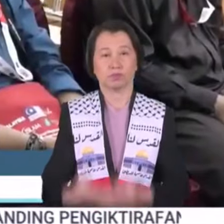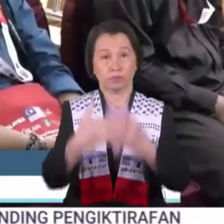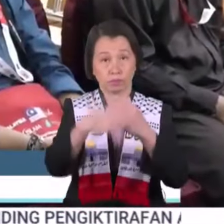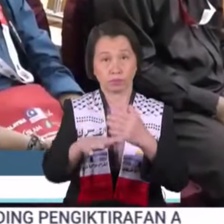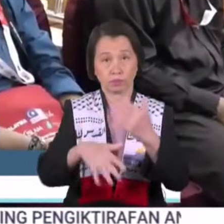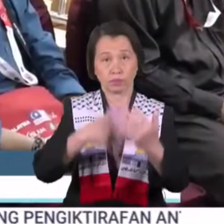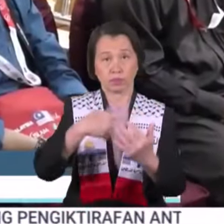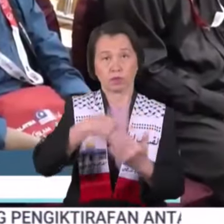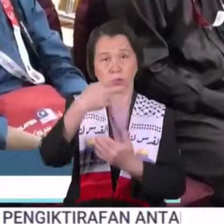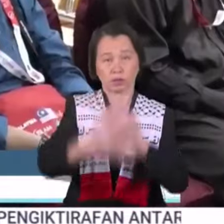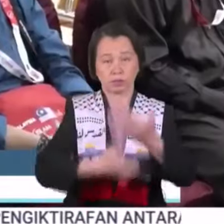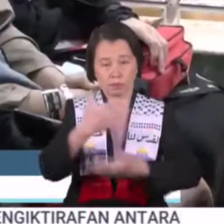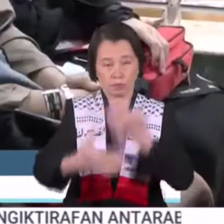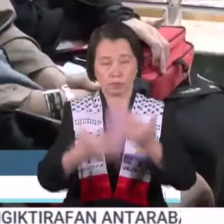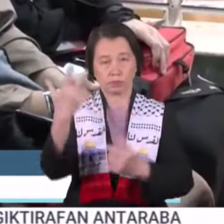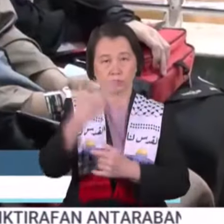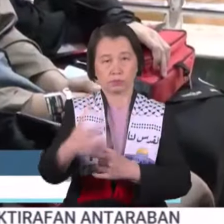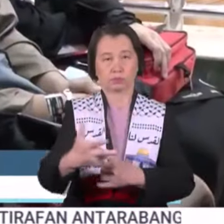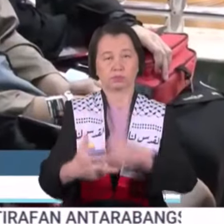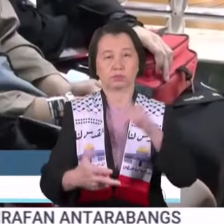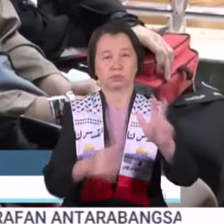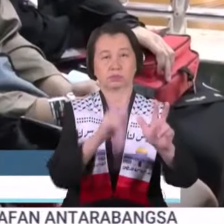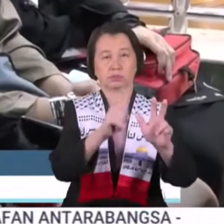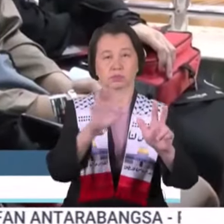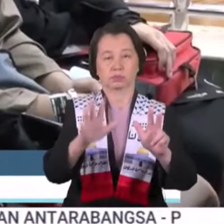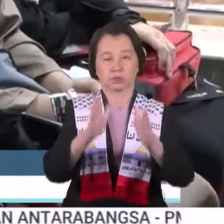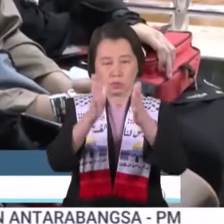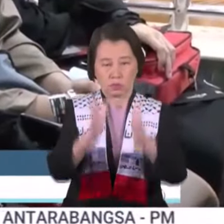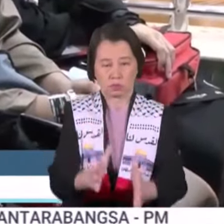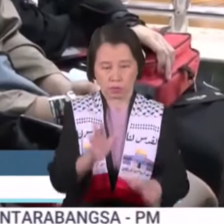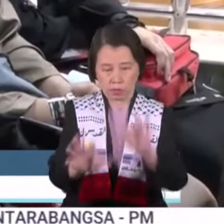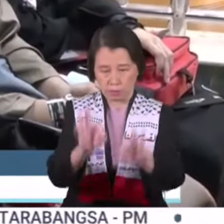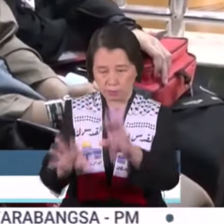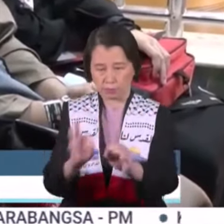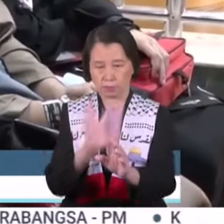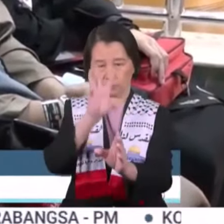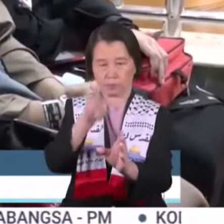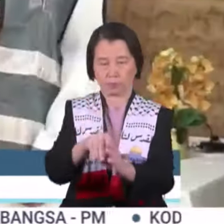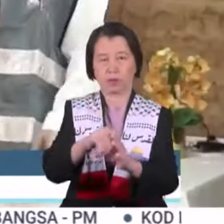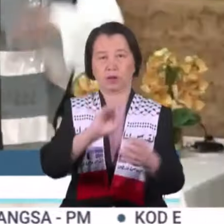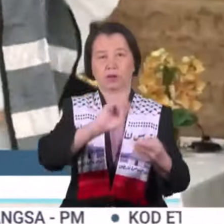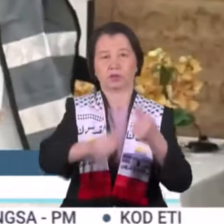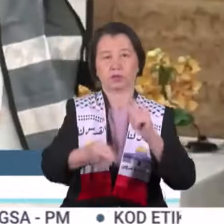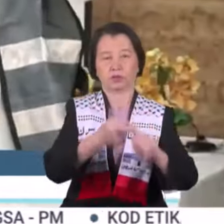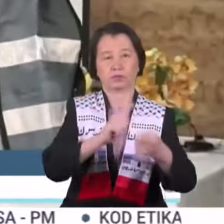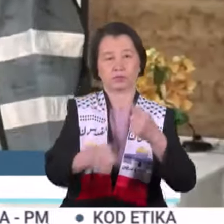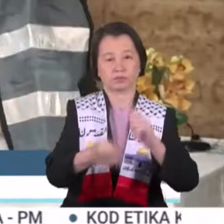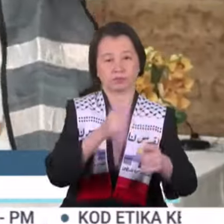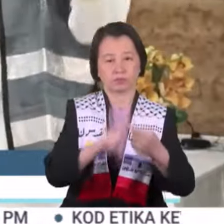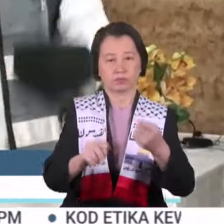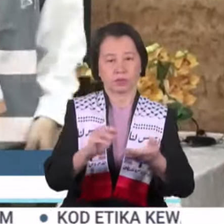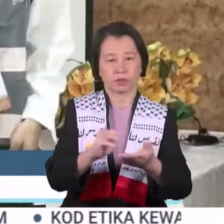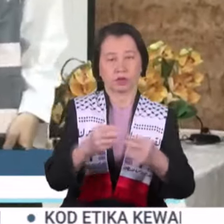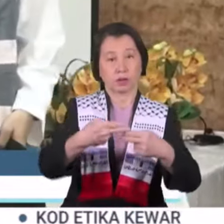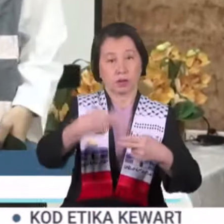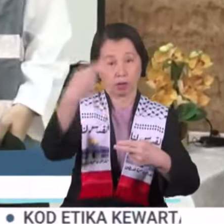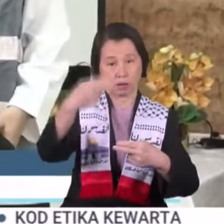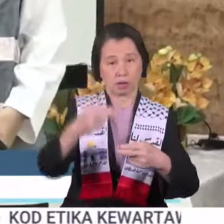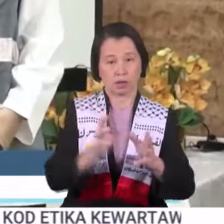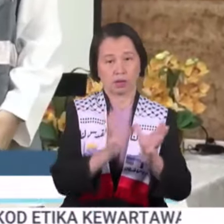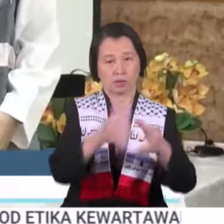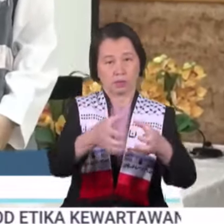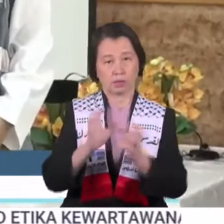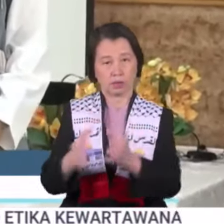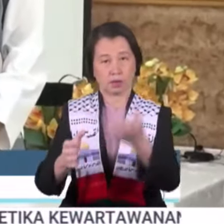Selepas proses saringan, hanya 315 jemaah haji dipilih menyertai sahabat maktab. Mereka dibahagikan kepada tiga